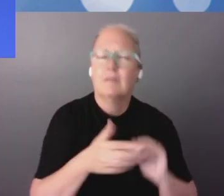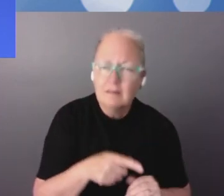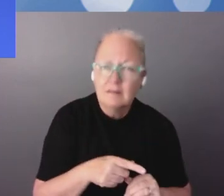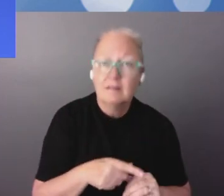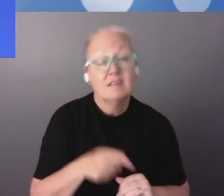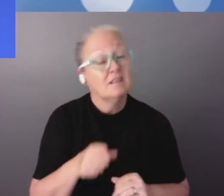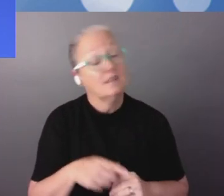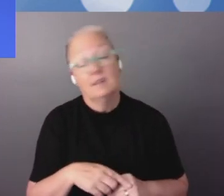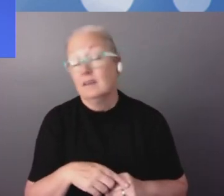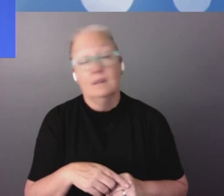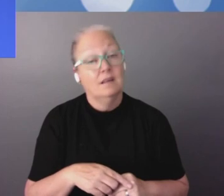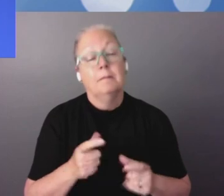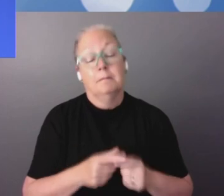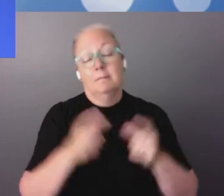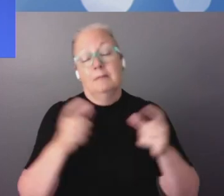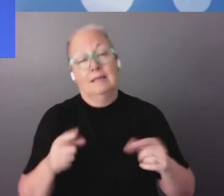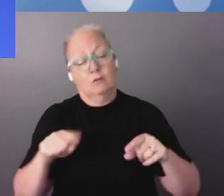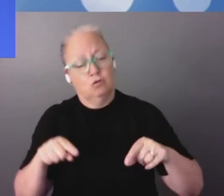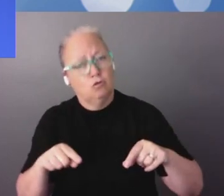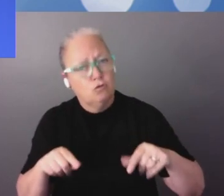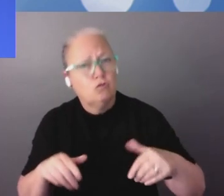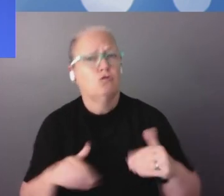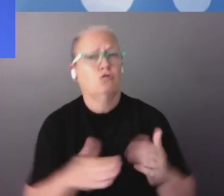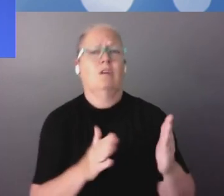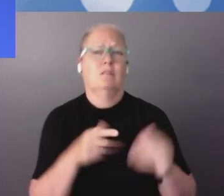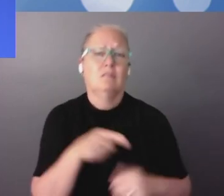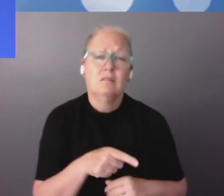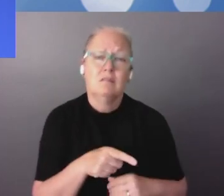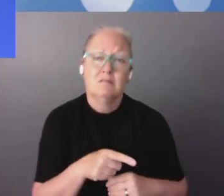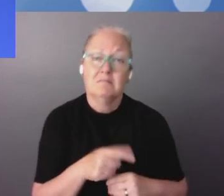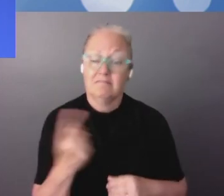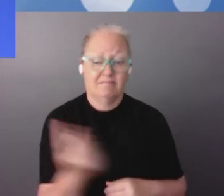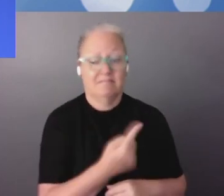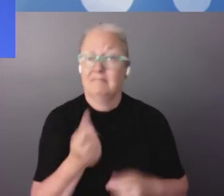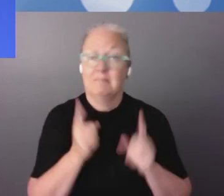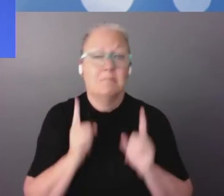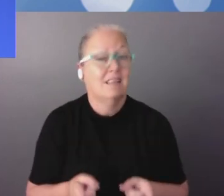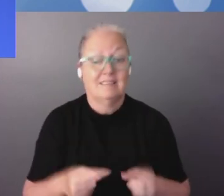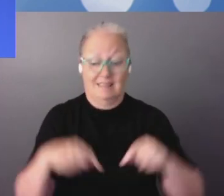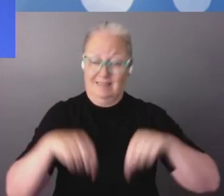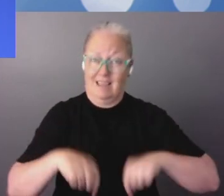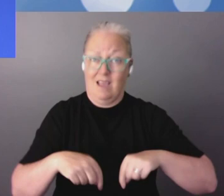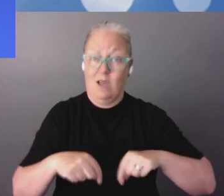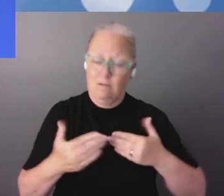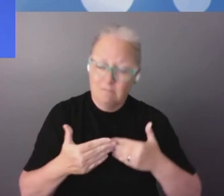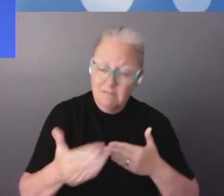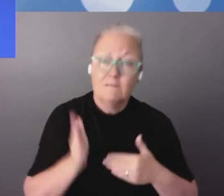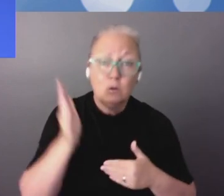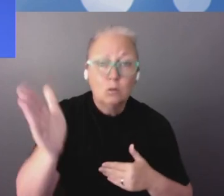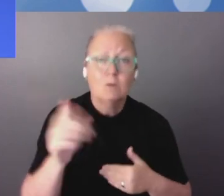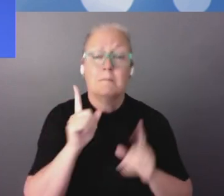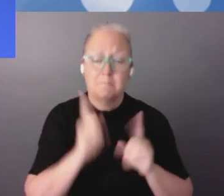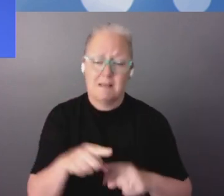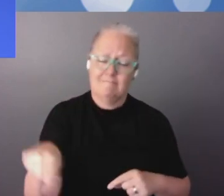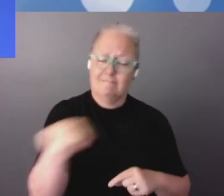который соответствует 21 веку. И мы можем справиться с этим вызовом, только лишь